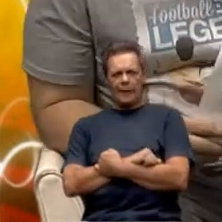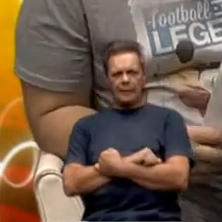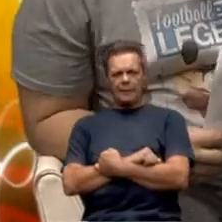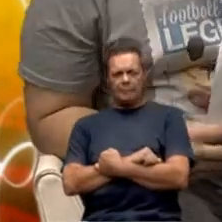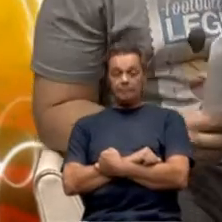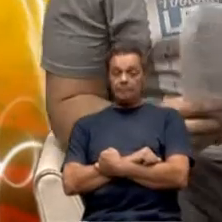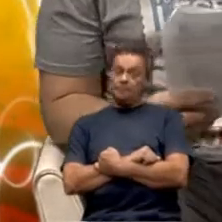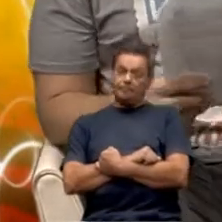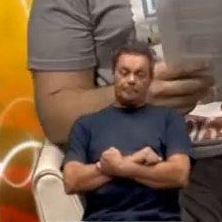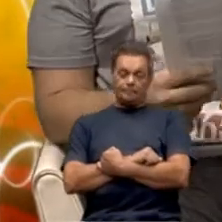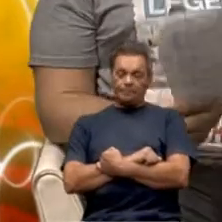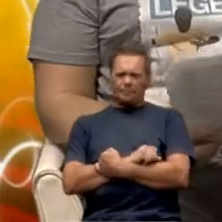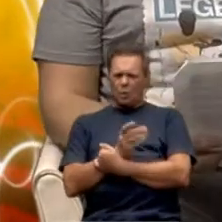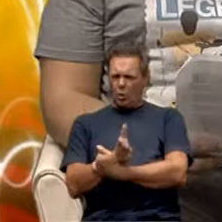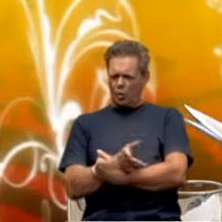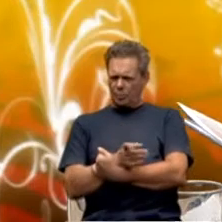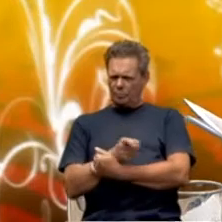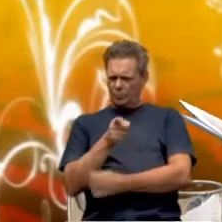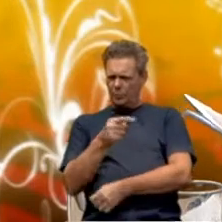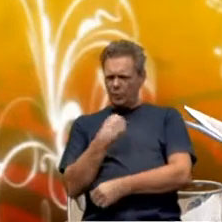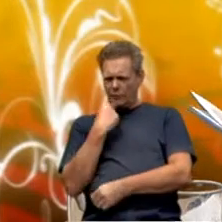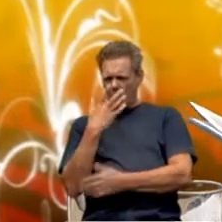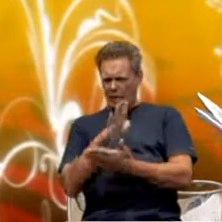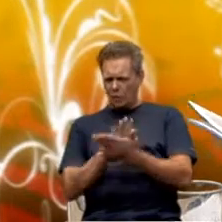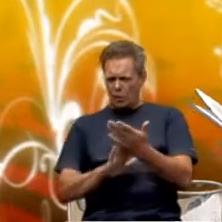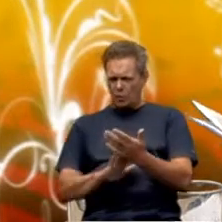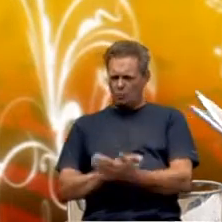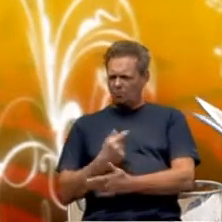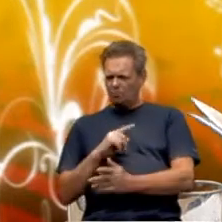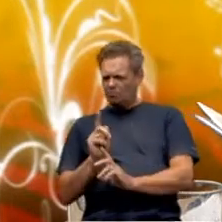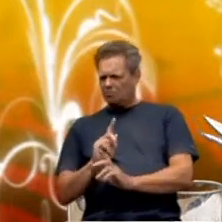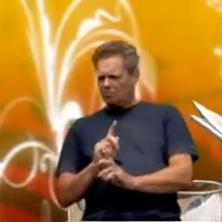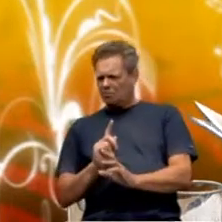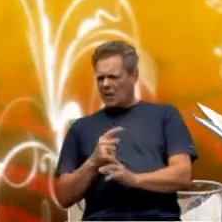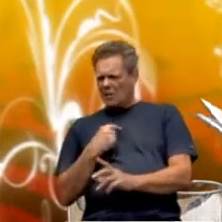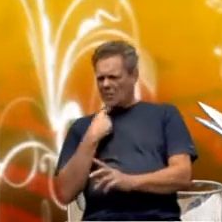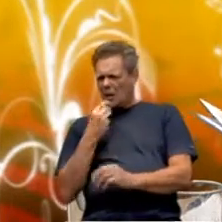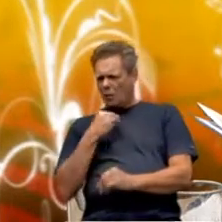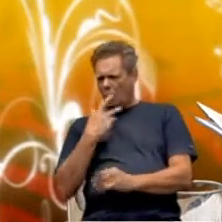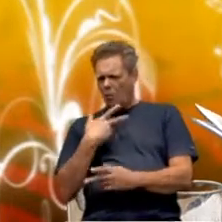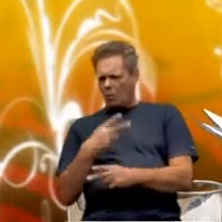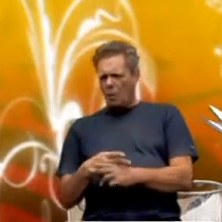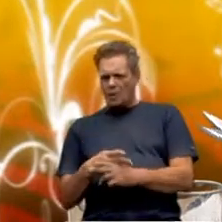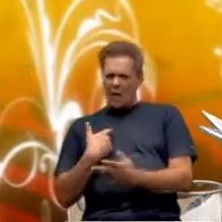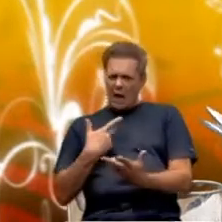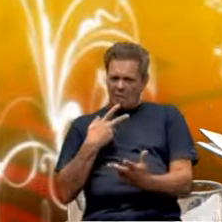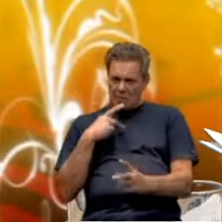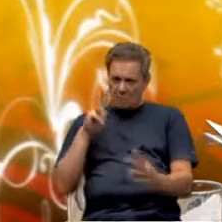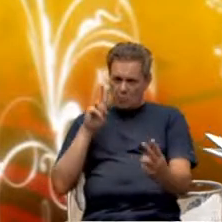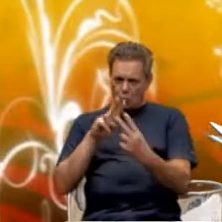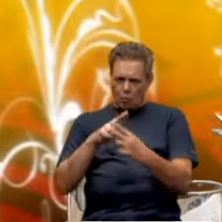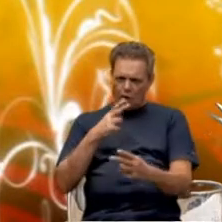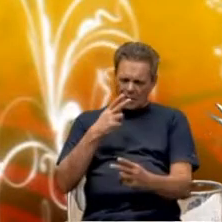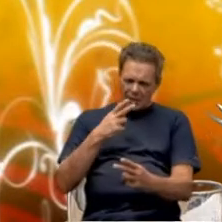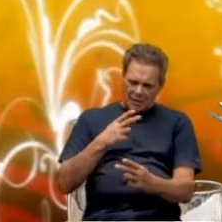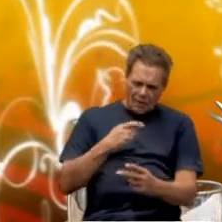Kako, ono što ste vi kazali na početku, nisam htio pričati o bolesti. Vi se i sad suočavate s ljudima, s osobama